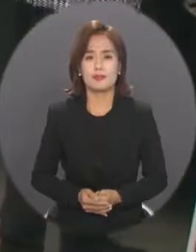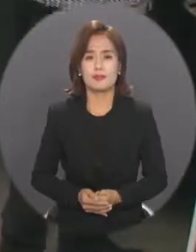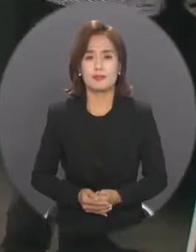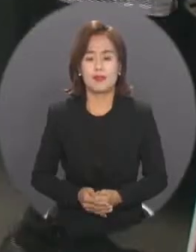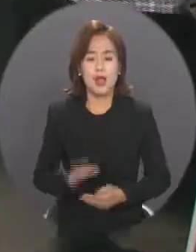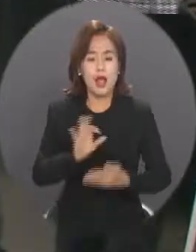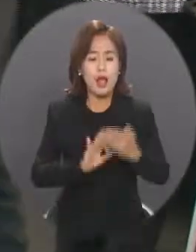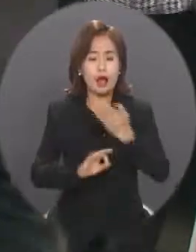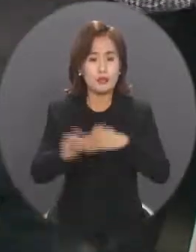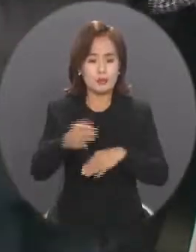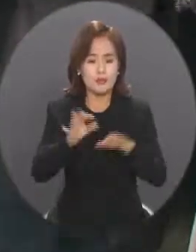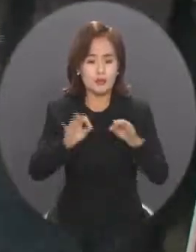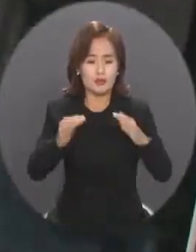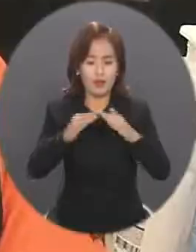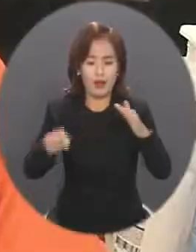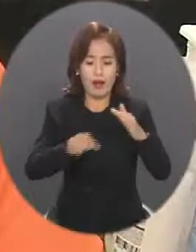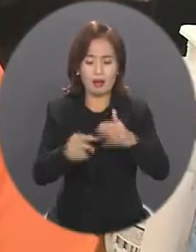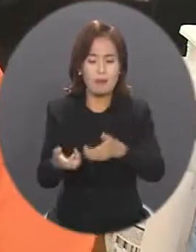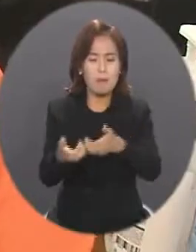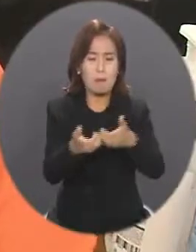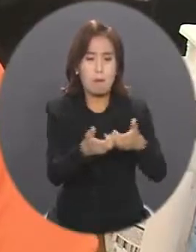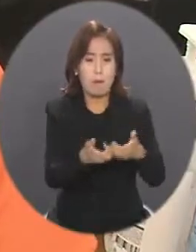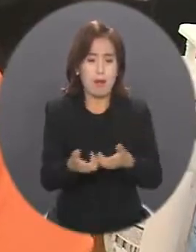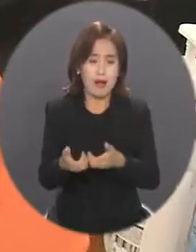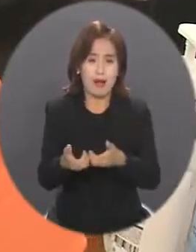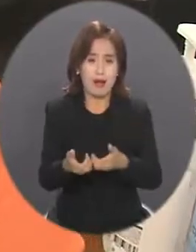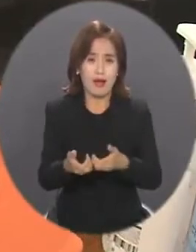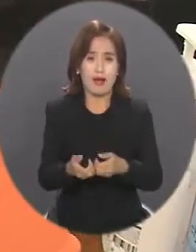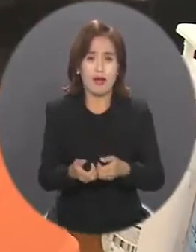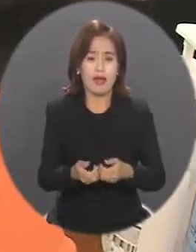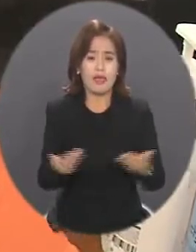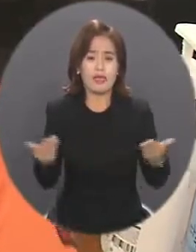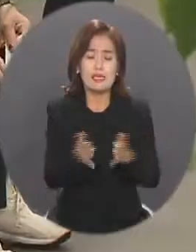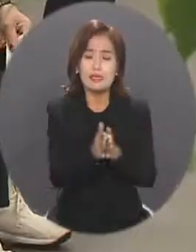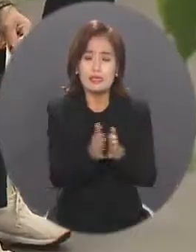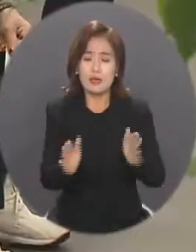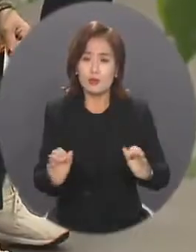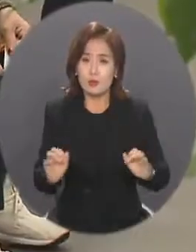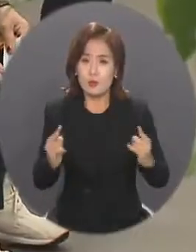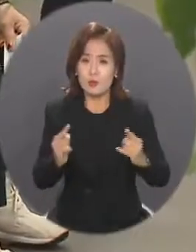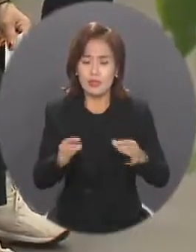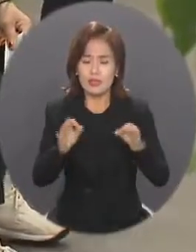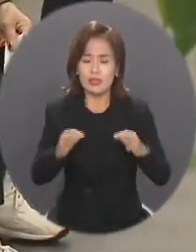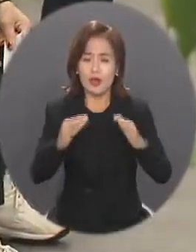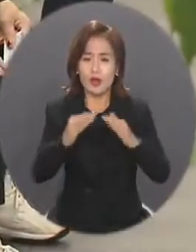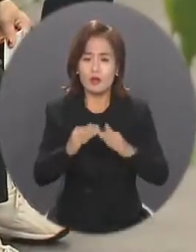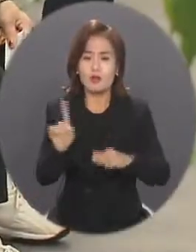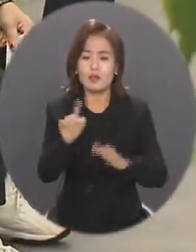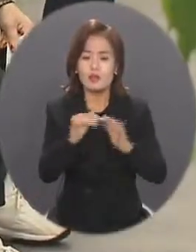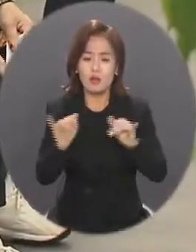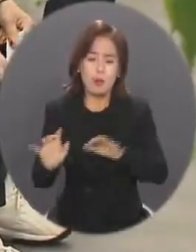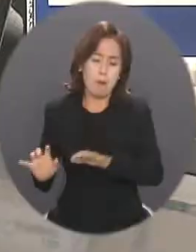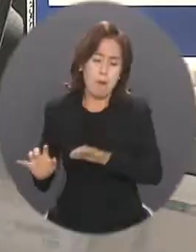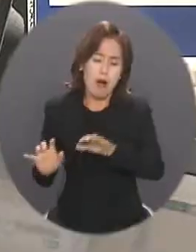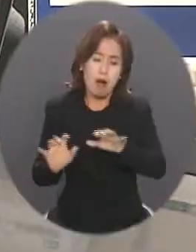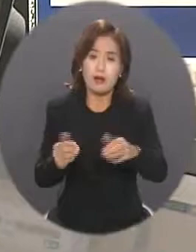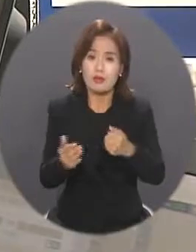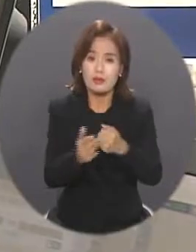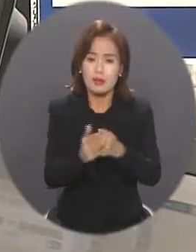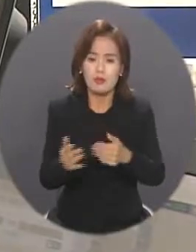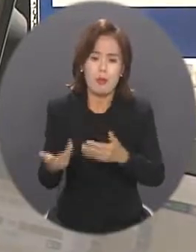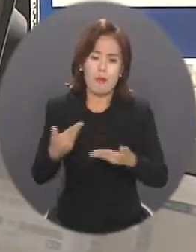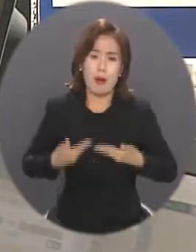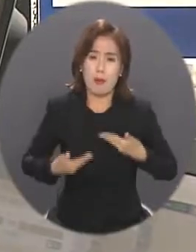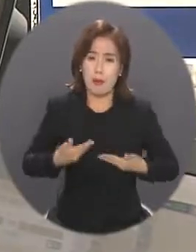이른 아침부터 은행 안이 고객들로 붐비기 시작합니다. 업무 시작과 함께 은행 창구는 어느새 몰려드는 고객들로 쉴